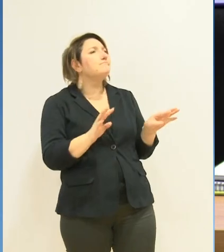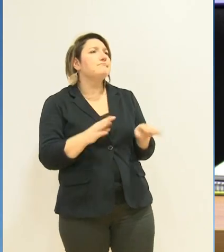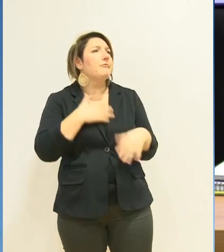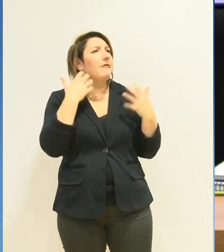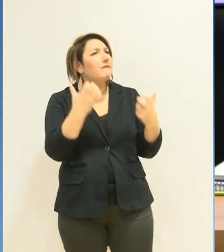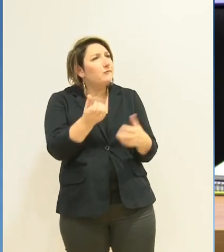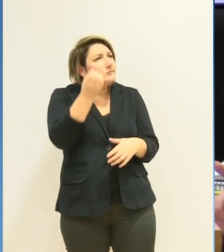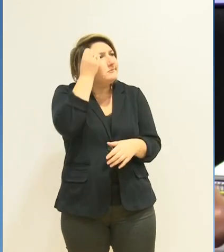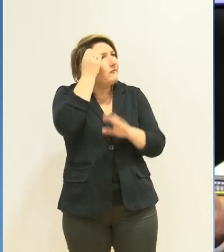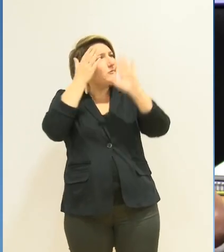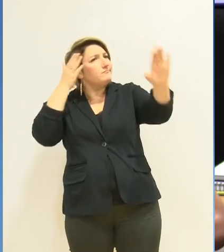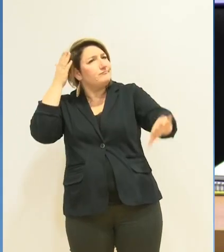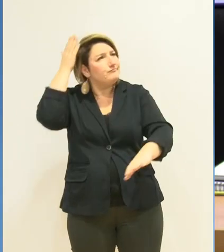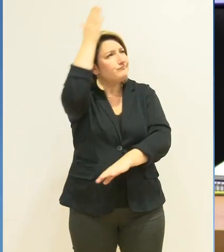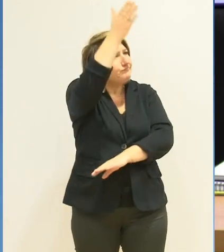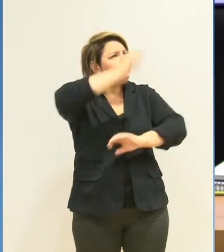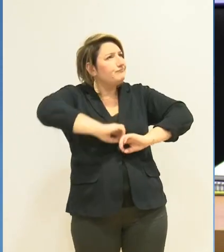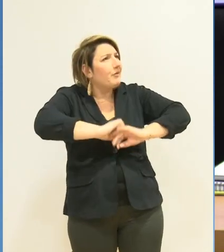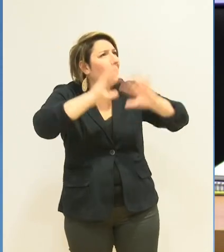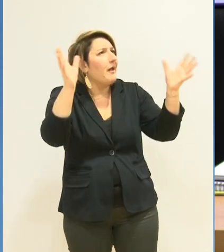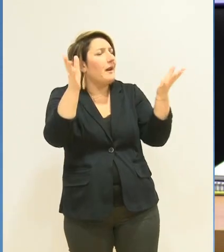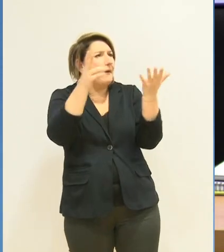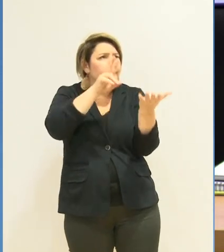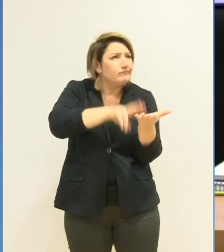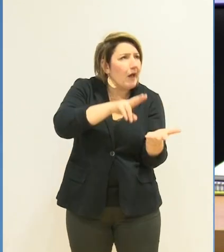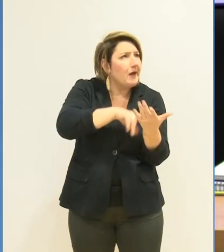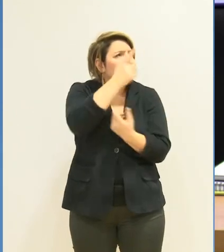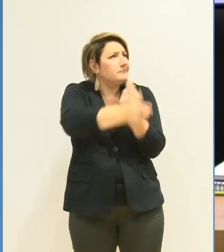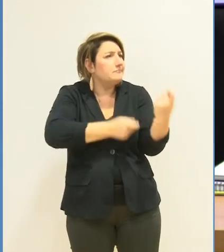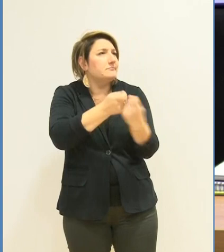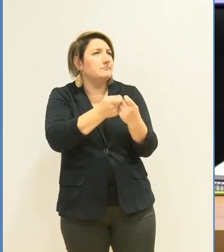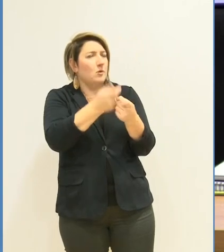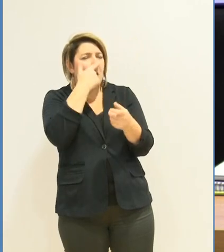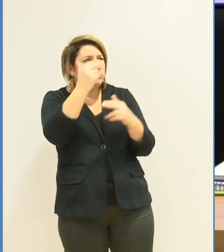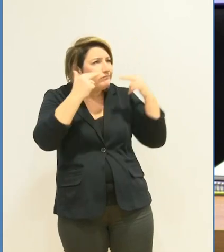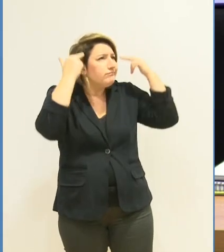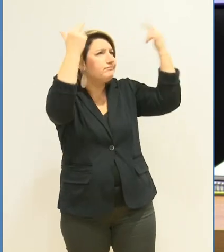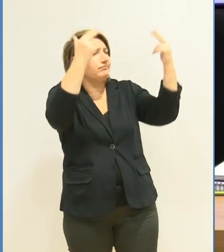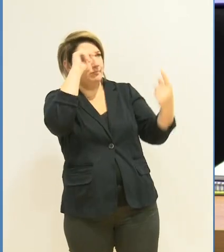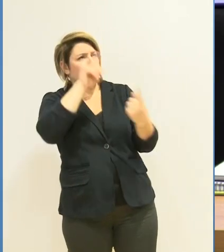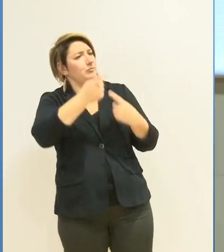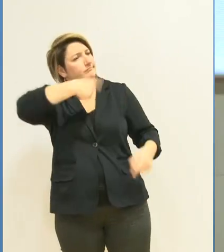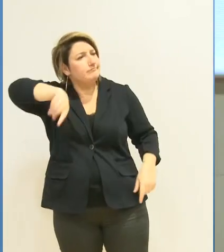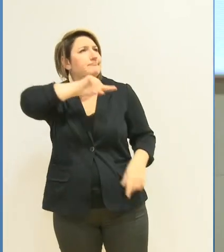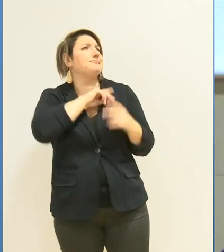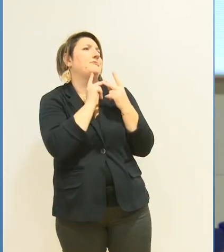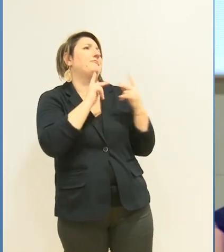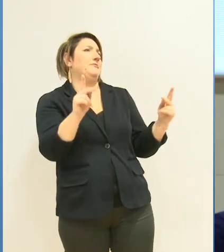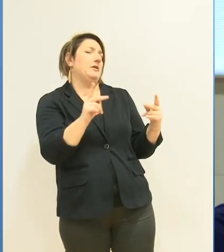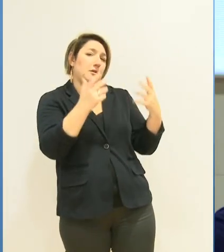réaliste et ambitieux je vous remercie merci monsieur tuscher